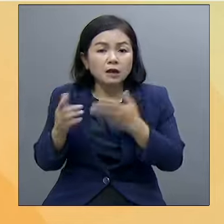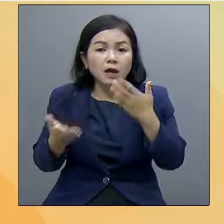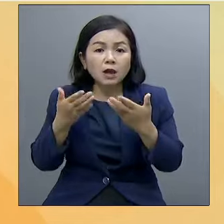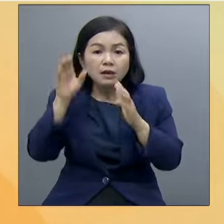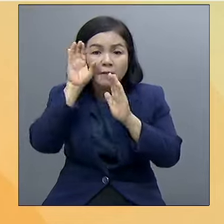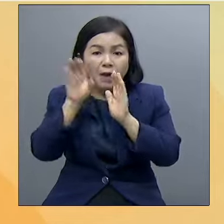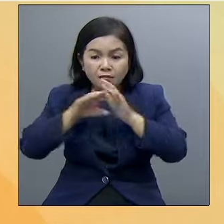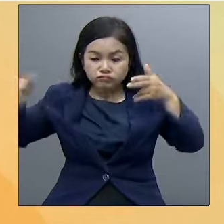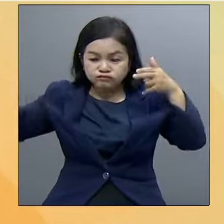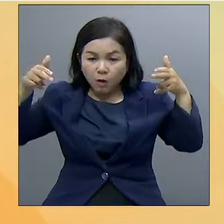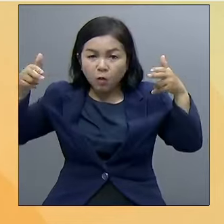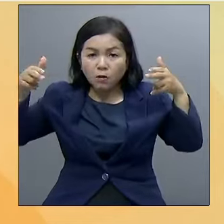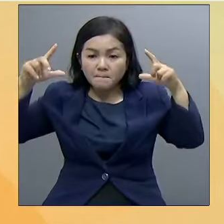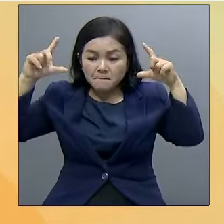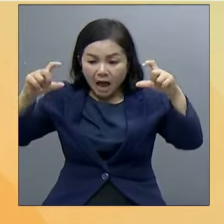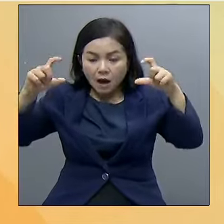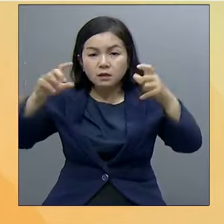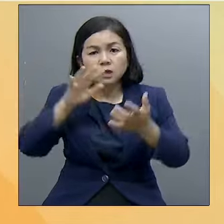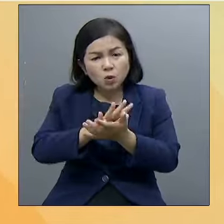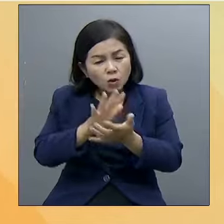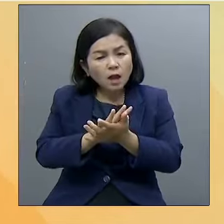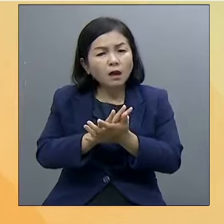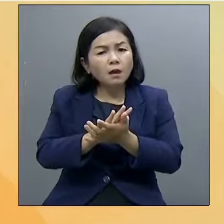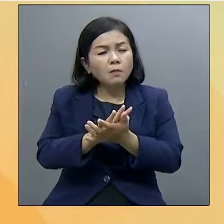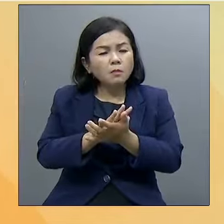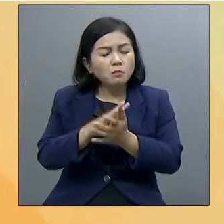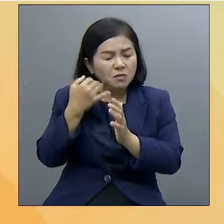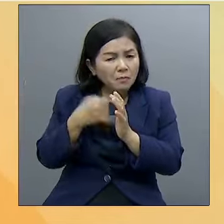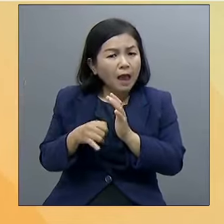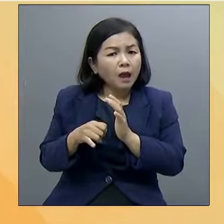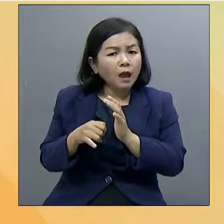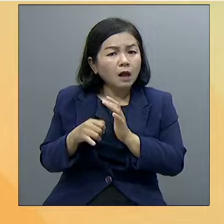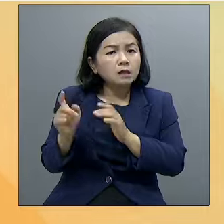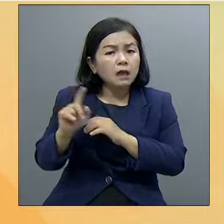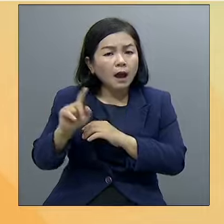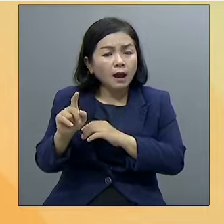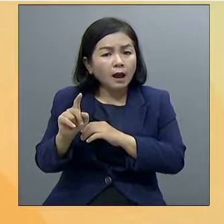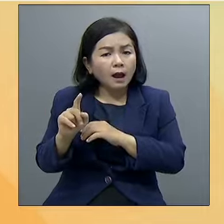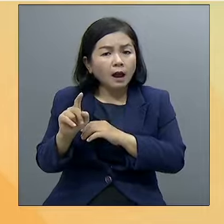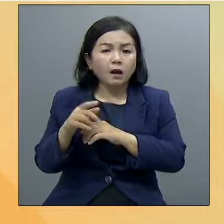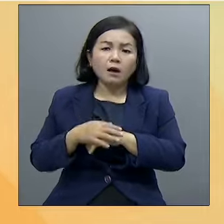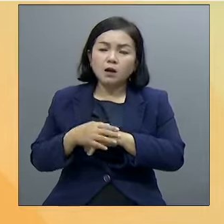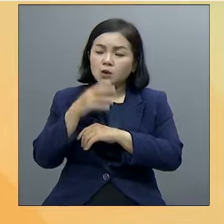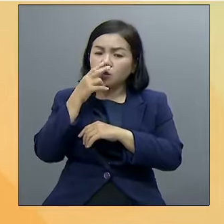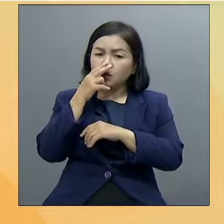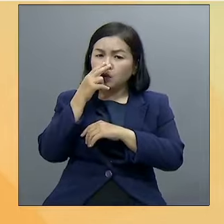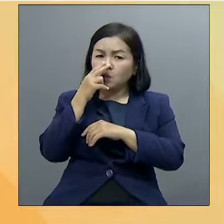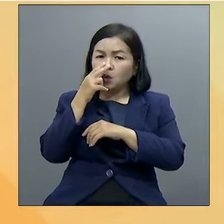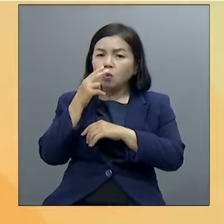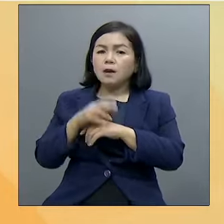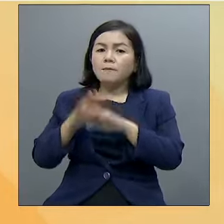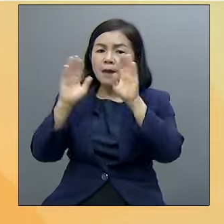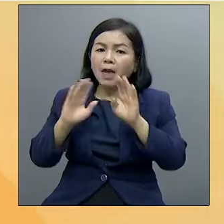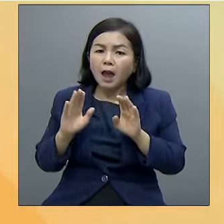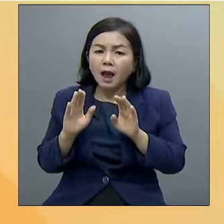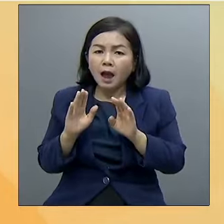งจรปิดที่มีอยู่ในโรงเรียนพี่พีทแบบนี้มันเข้าข่ายแบบ PDPA มั้ยคะ หลายคนก็พอพูด PDPA นี่คืออัดรูปใครไม่ได้เลย